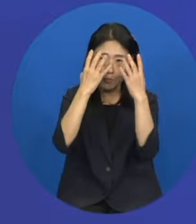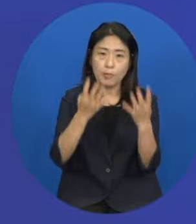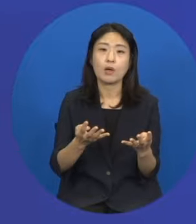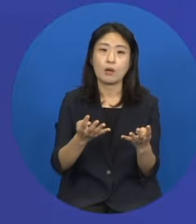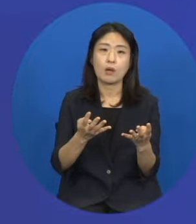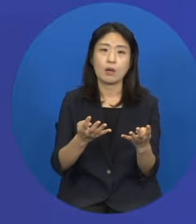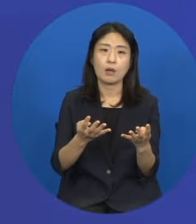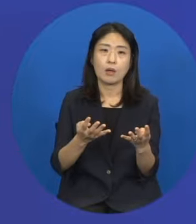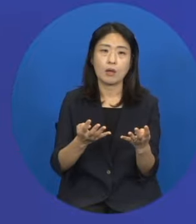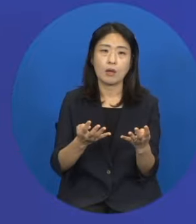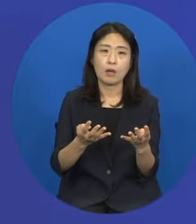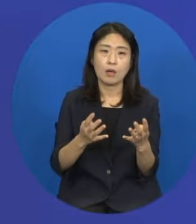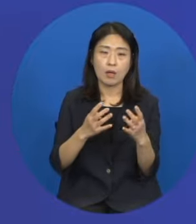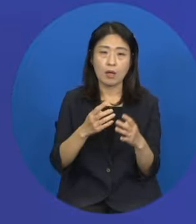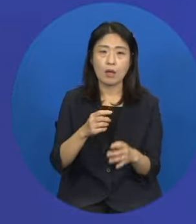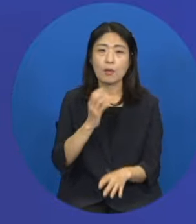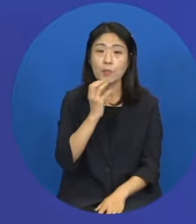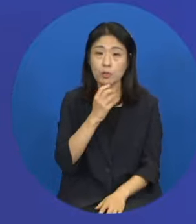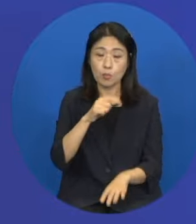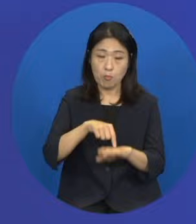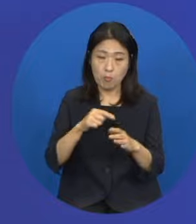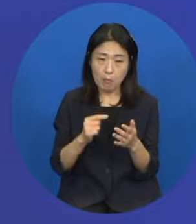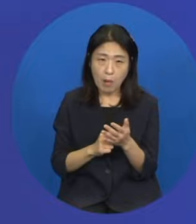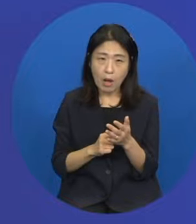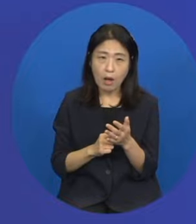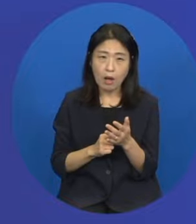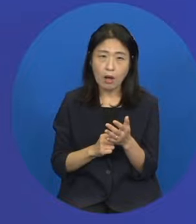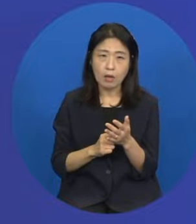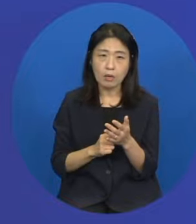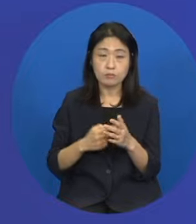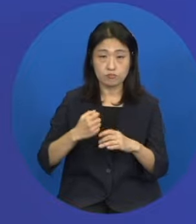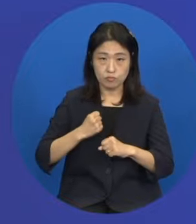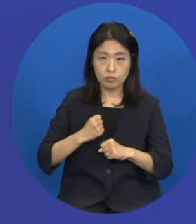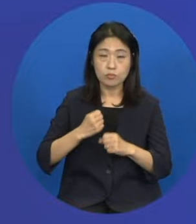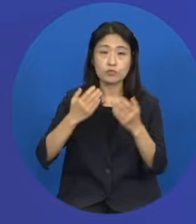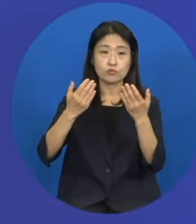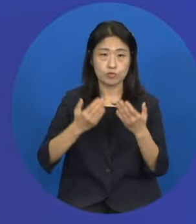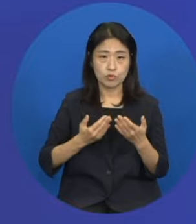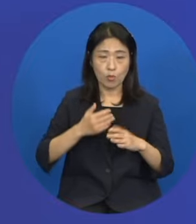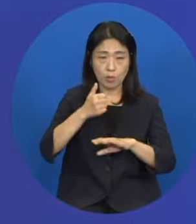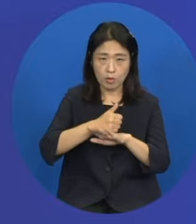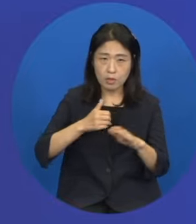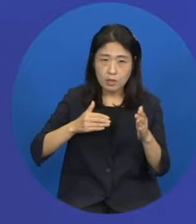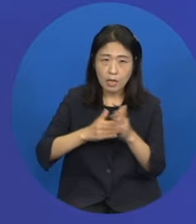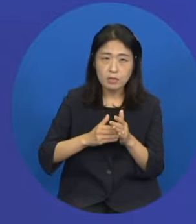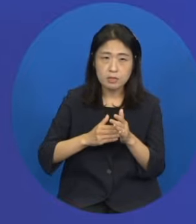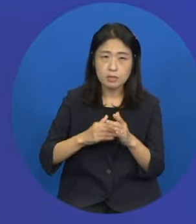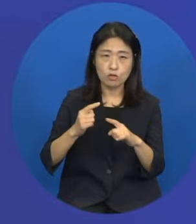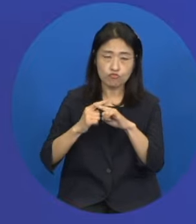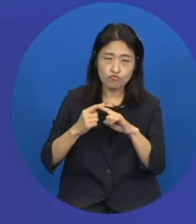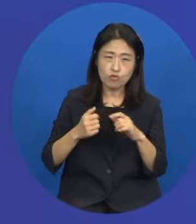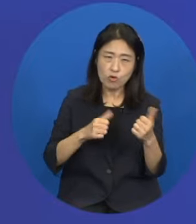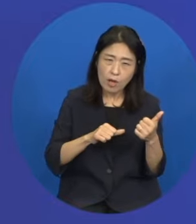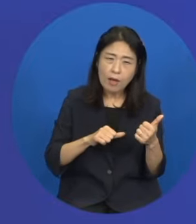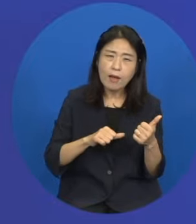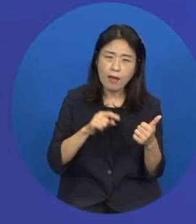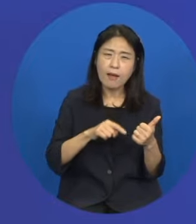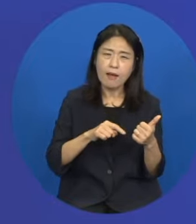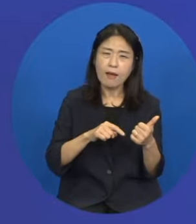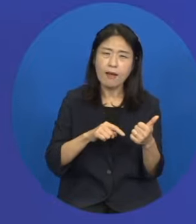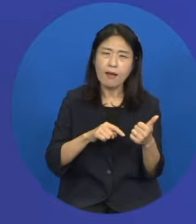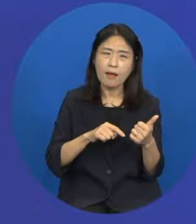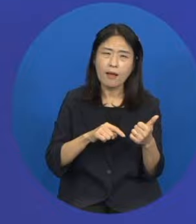베드로의 마음을 지켜주시고 베드로가 끝까지 혹여나 순교를 당한다 할지라도 그 믿음을 지켜낼 수